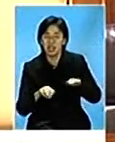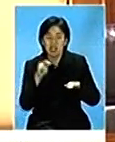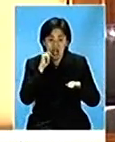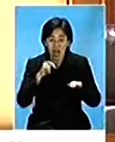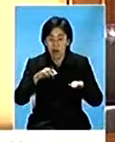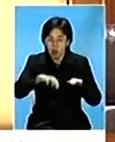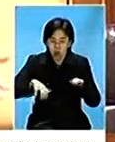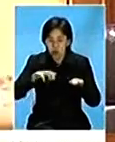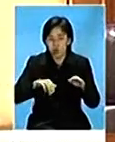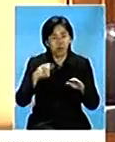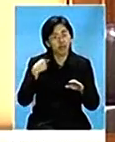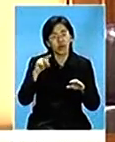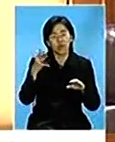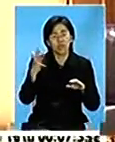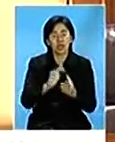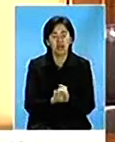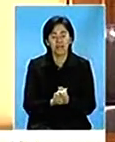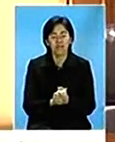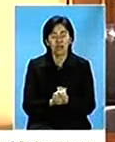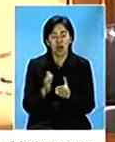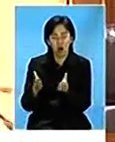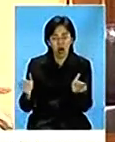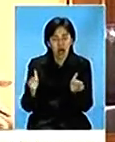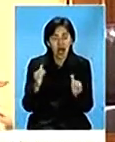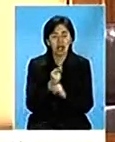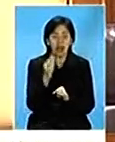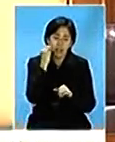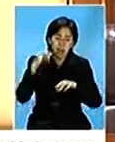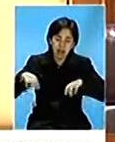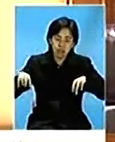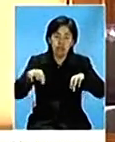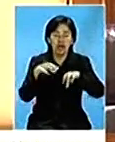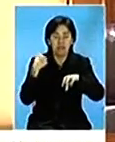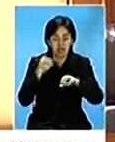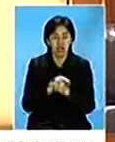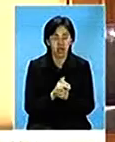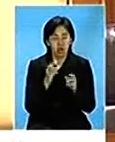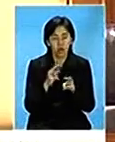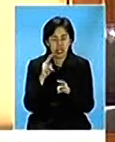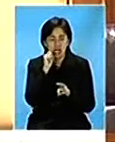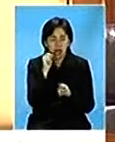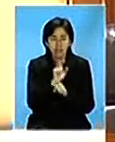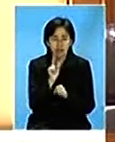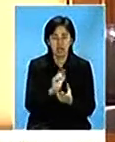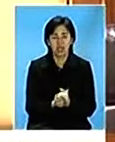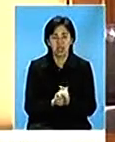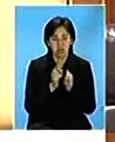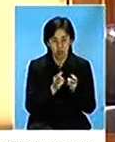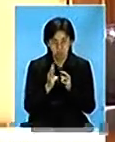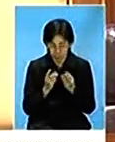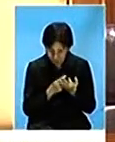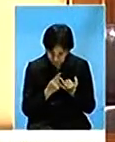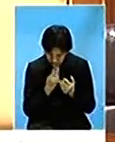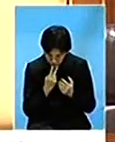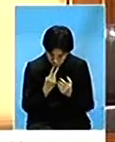ลึกก็ไม่ได้ประโยชน์เพราะมันลึกกว่าทะเลไปแล้วขยายออกข้างๆก็บ้านเรือนคนนะครับในการจะเพิ่มปริมาตรน้ำนะครับซึ่งคำนวณจากพื้นที่